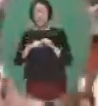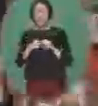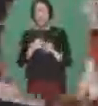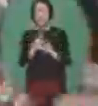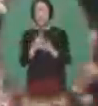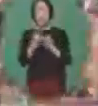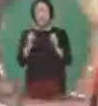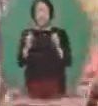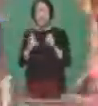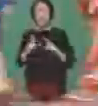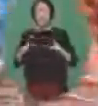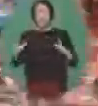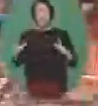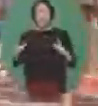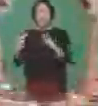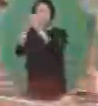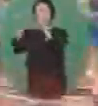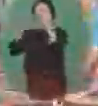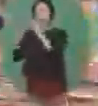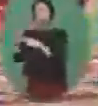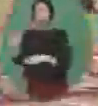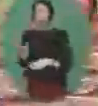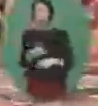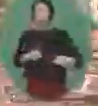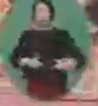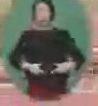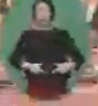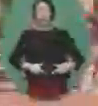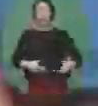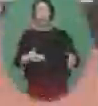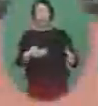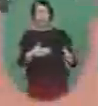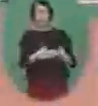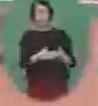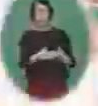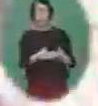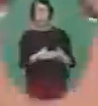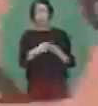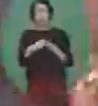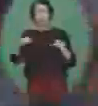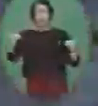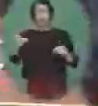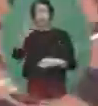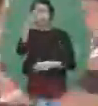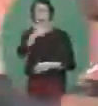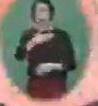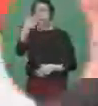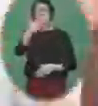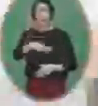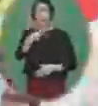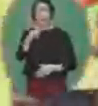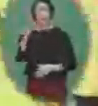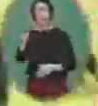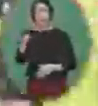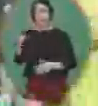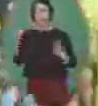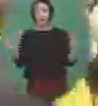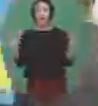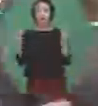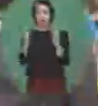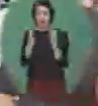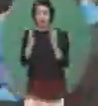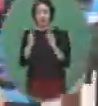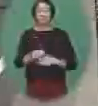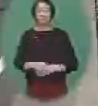て、北は北海道から南は熊本までおよそ8200人がエントリーしました。